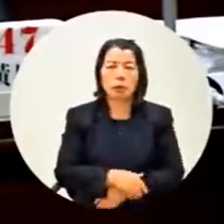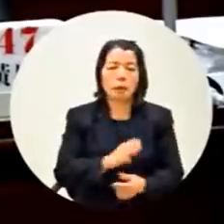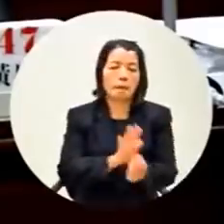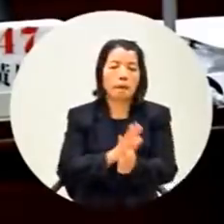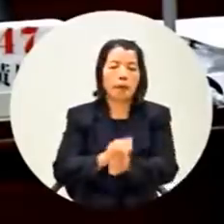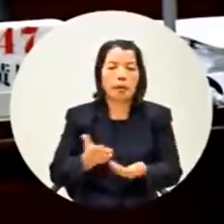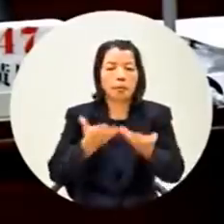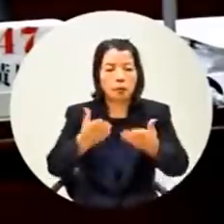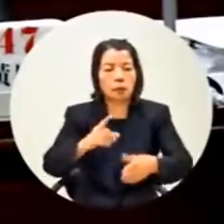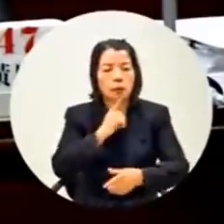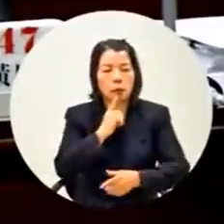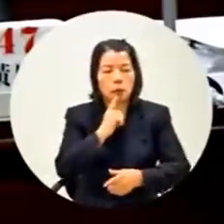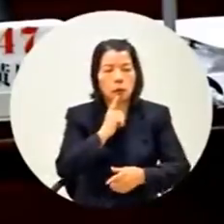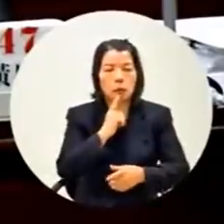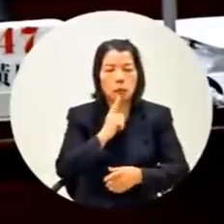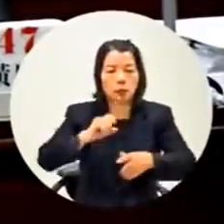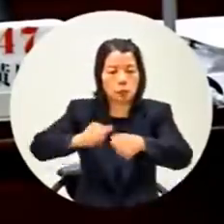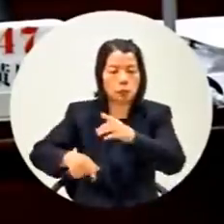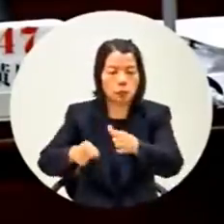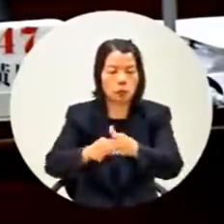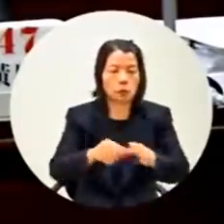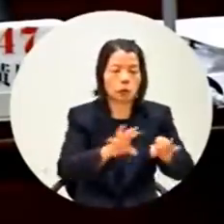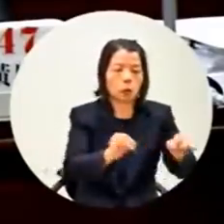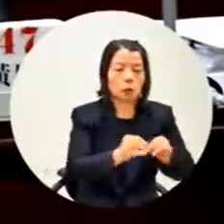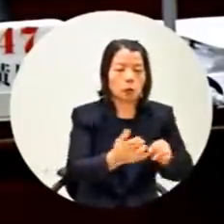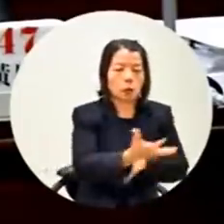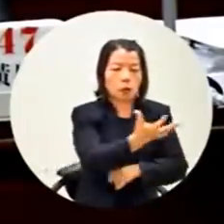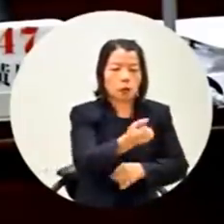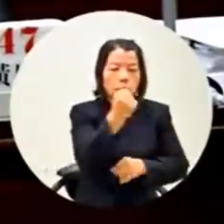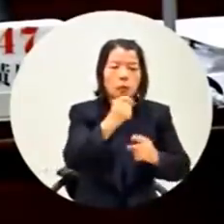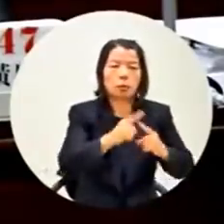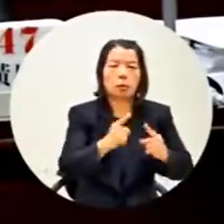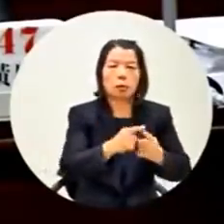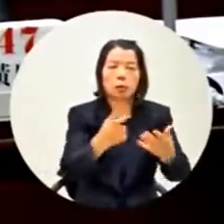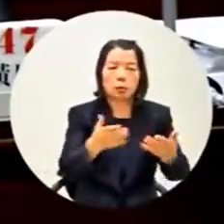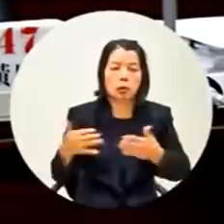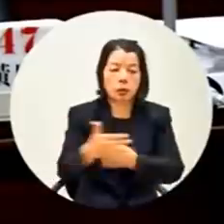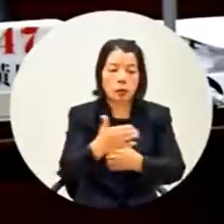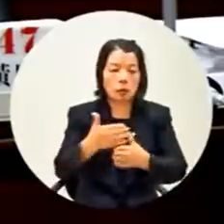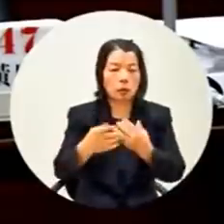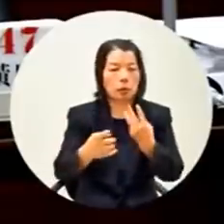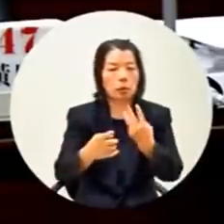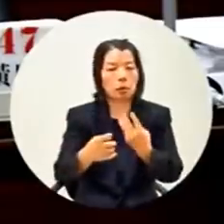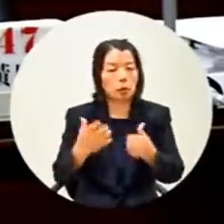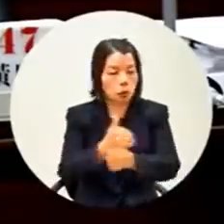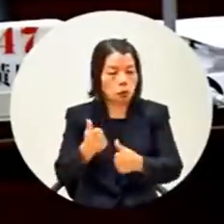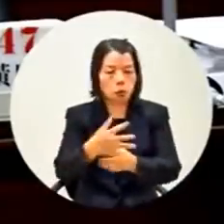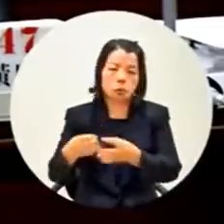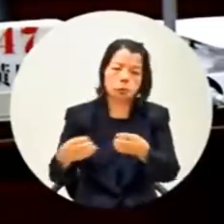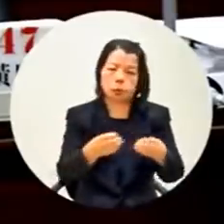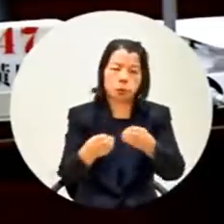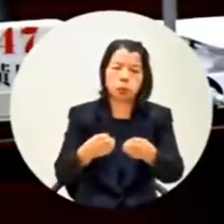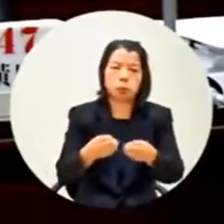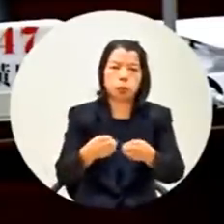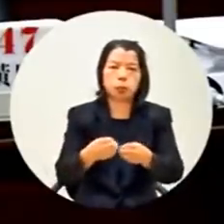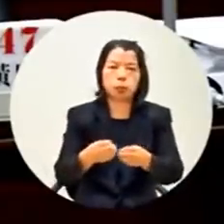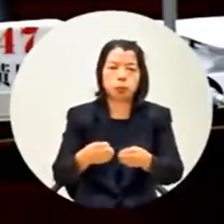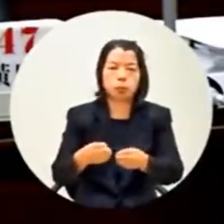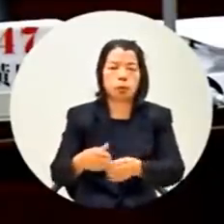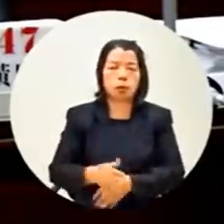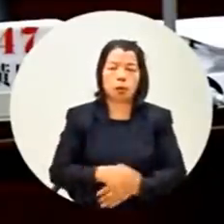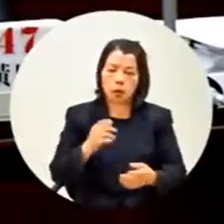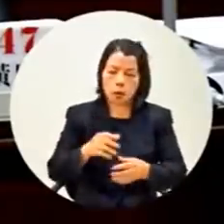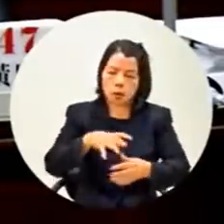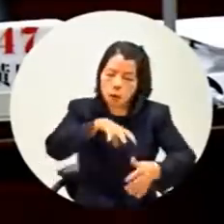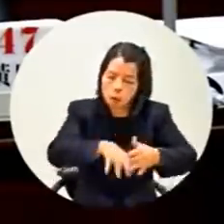父跟土地所有权人渔业署在谈判，内容中如何帮庆